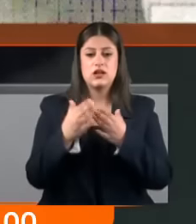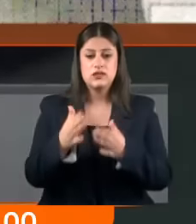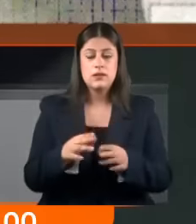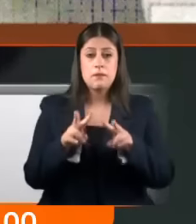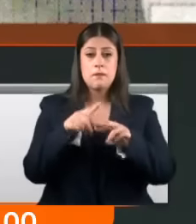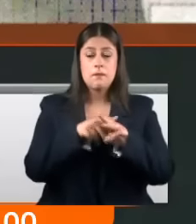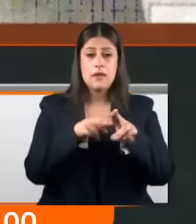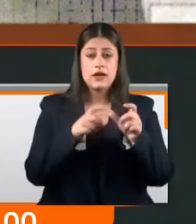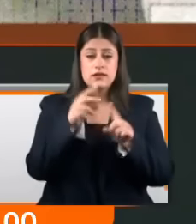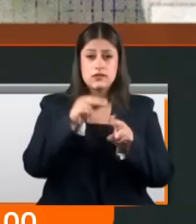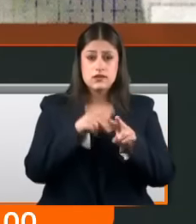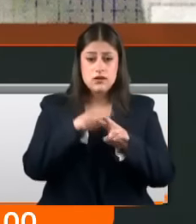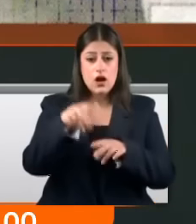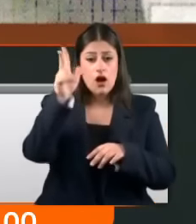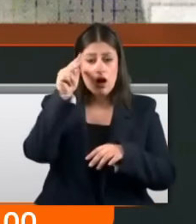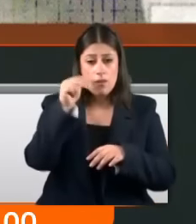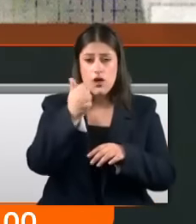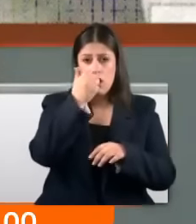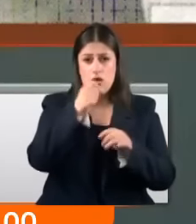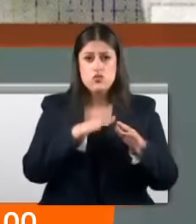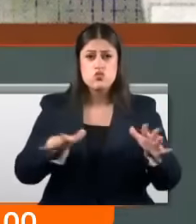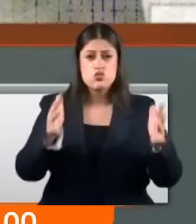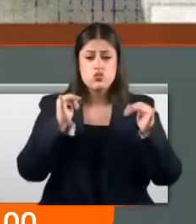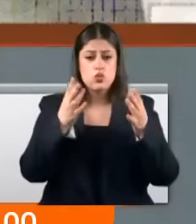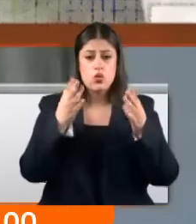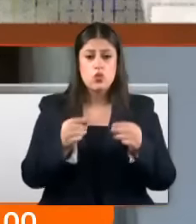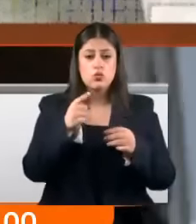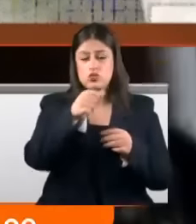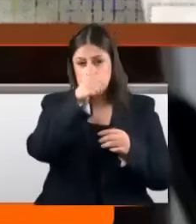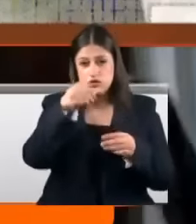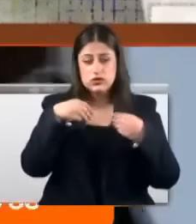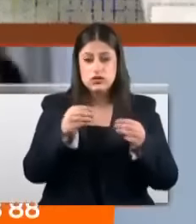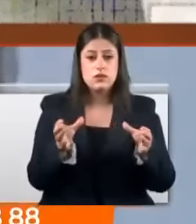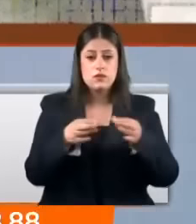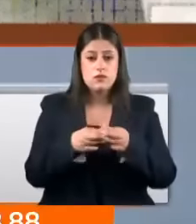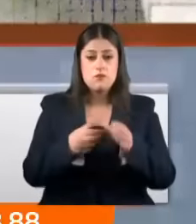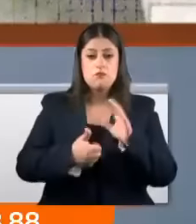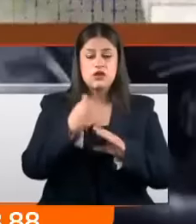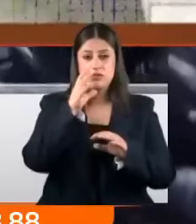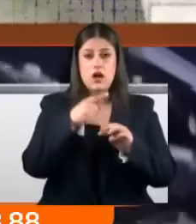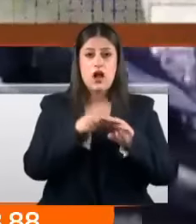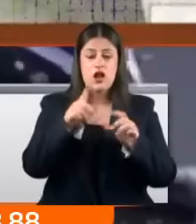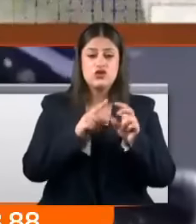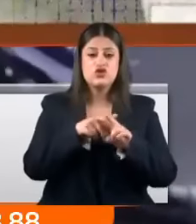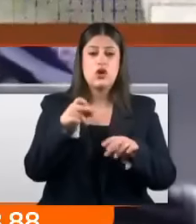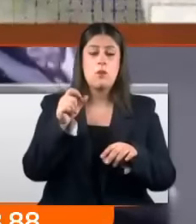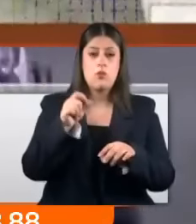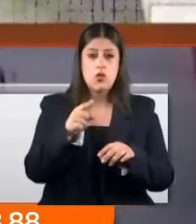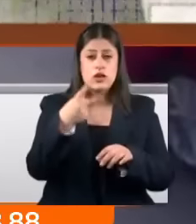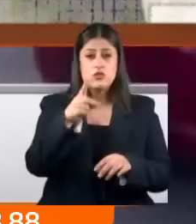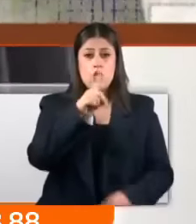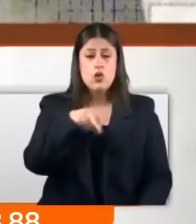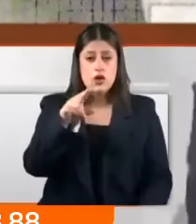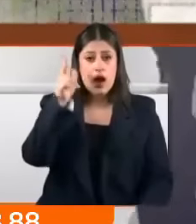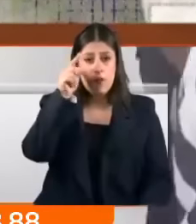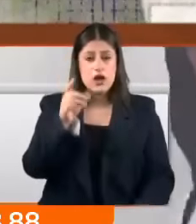Meksika ve Amerika'yı kan gölüne çeviren uyuşturucu kartelinin başında El Chapo vardı. Joaquin Guzman'ın 2017'de Amerika